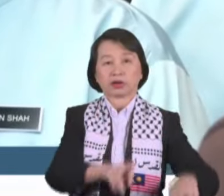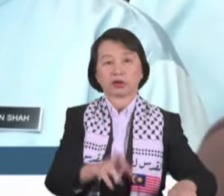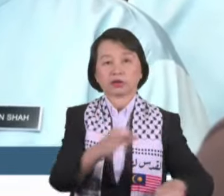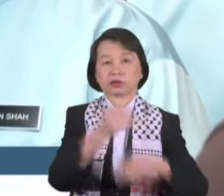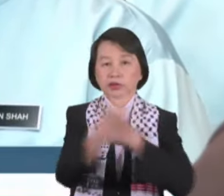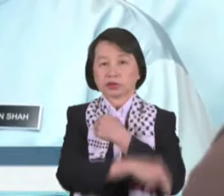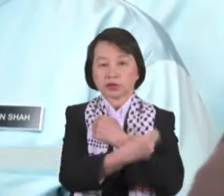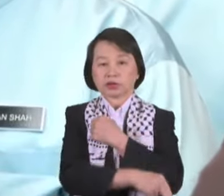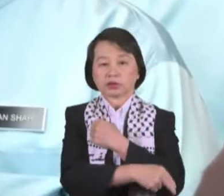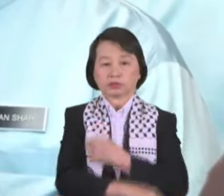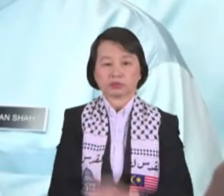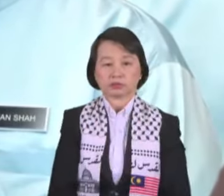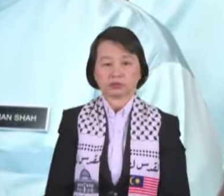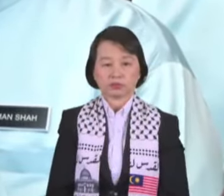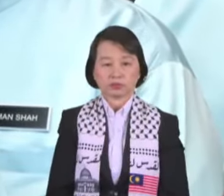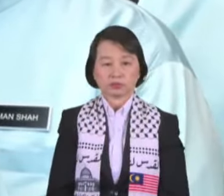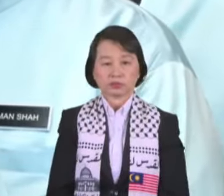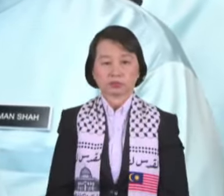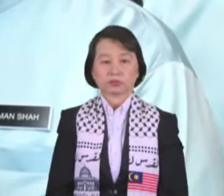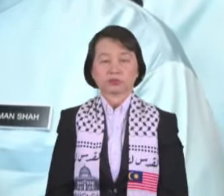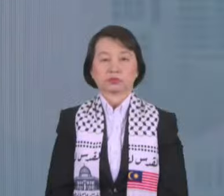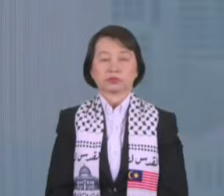dan negara?